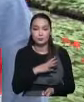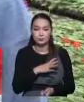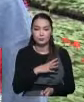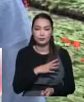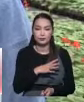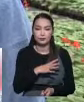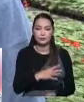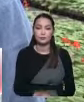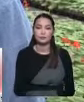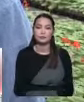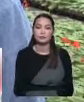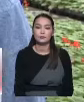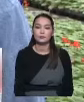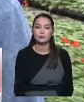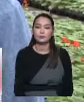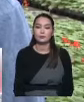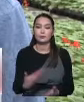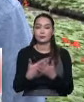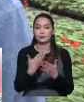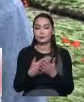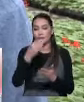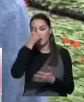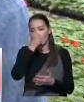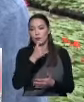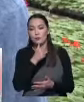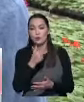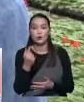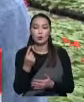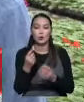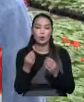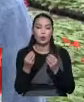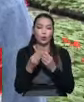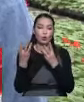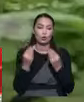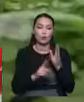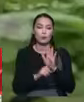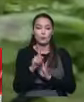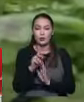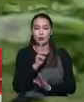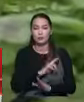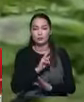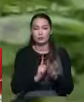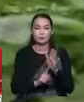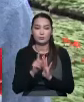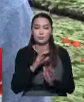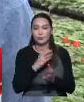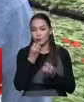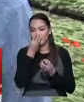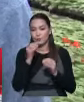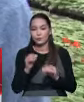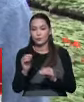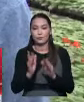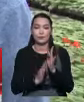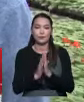Шамамен ақпан айының бірінші 10 күндіктерінен бастап себу жұмыстары басталады. Гүлдердің көшеттерін өсіру